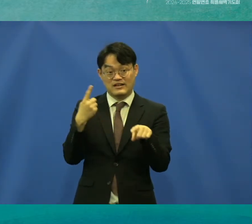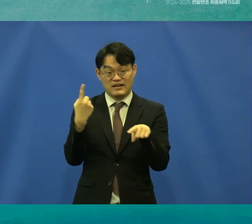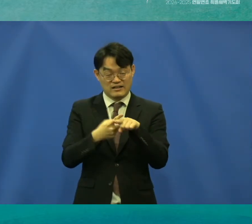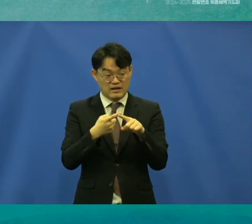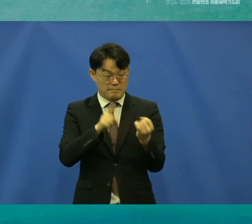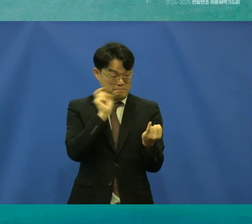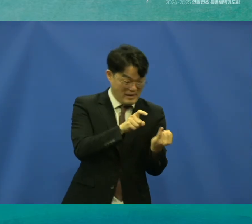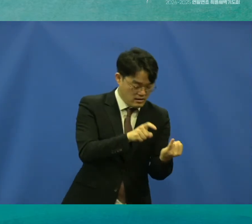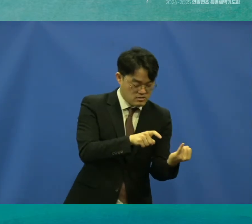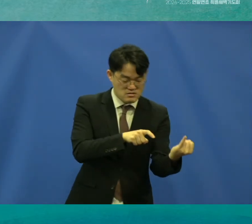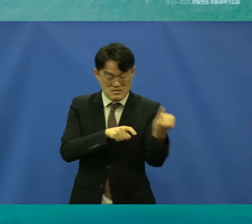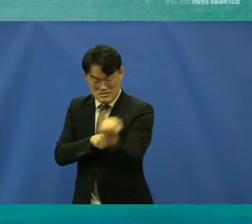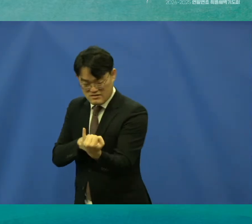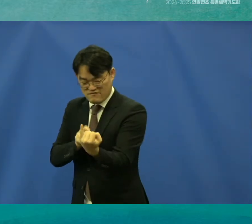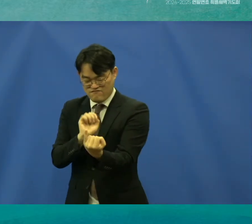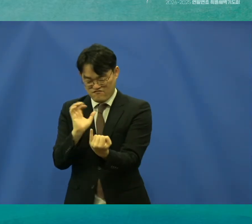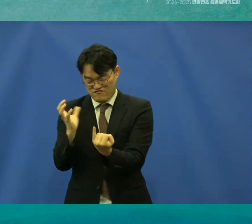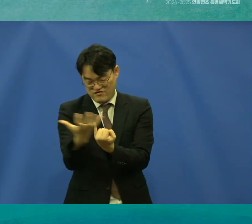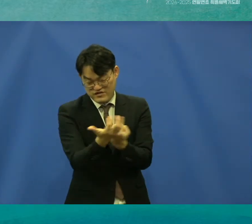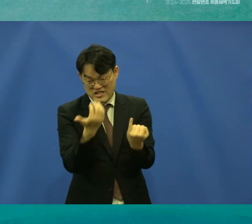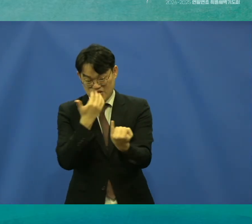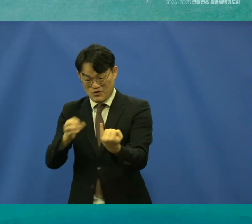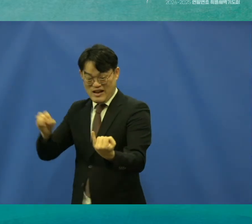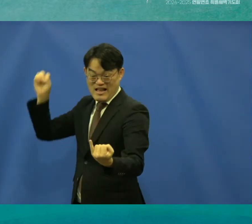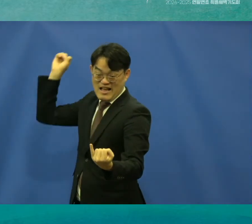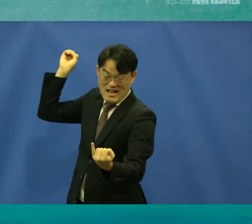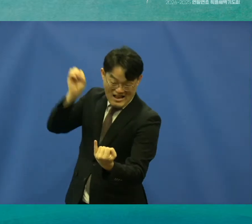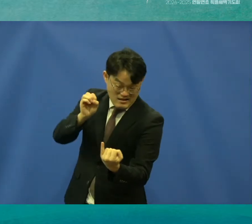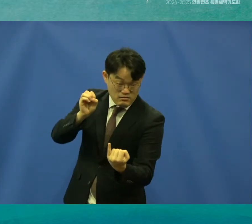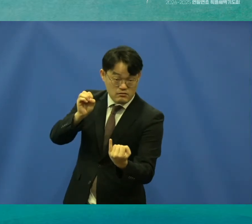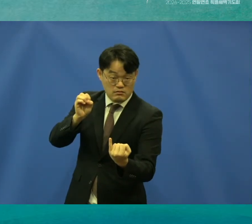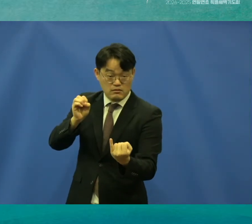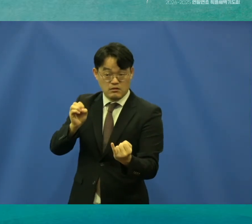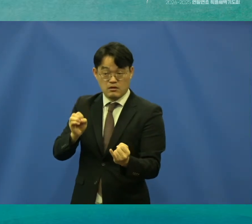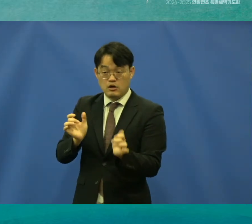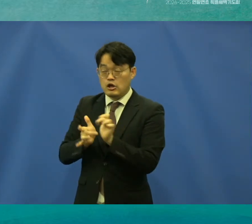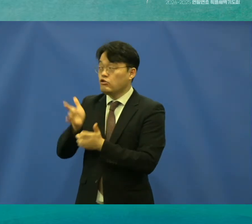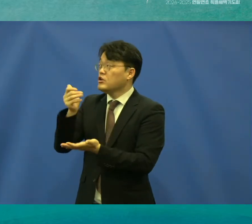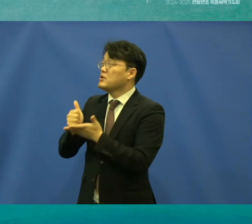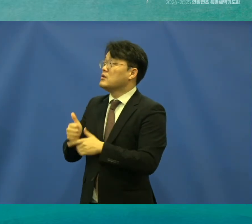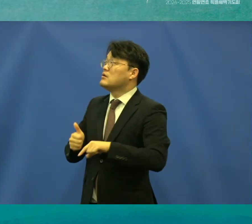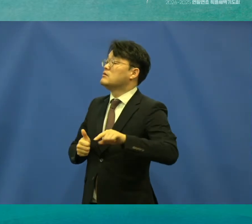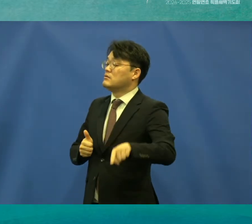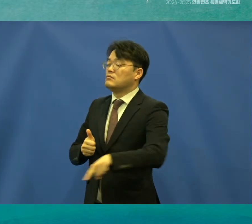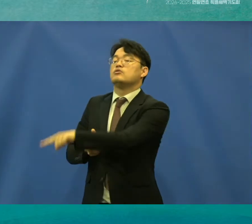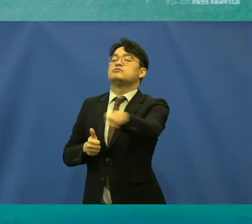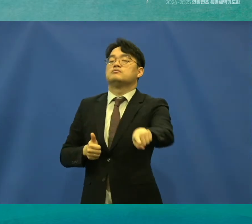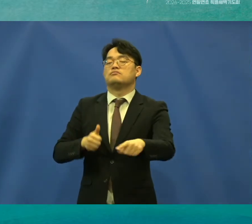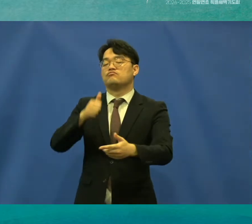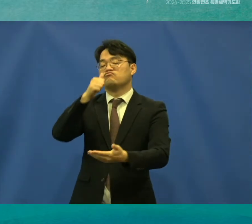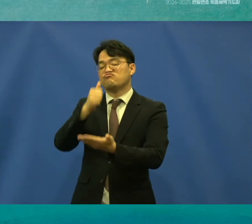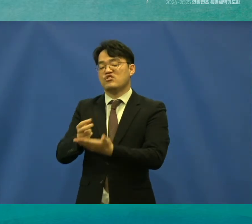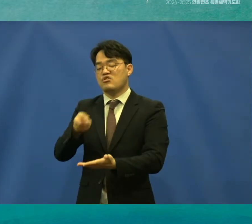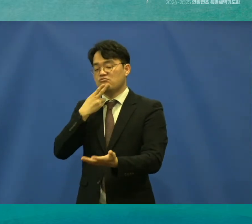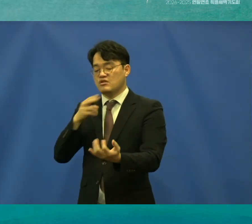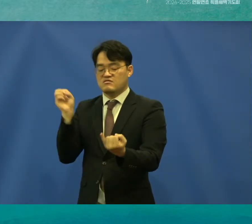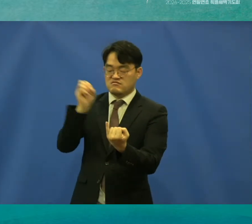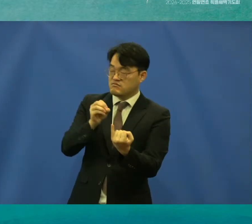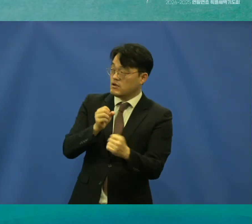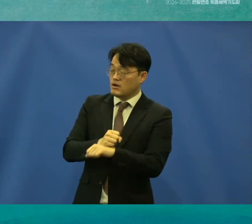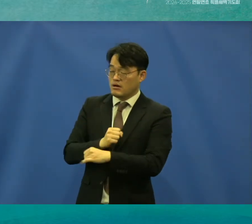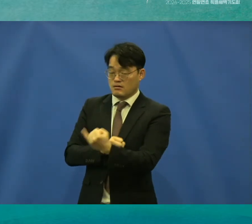그러니까 율법자들의 입장에서 보면 니느웨를 용서해 준다고? 그 미치는 얘기예요. 미치는